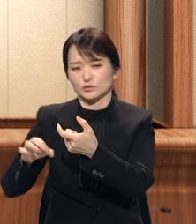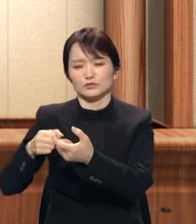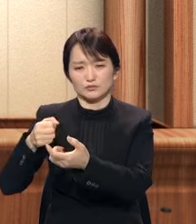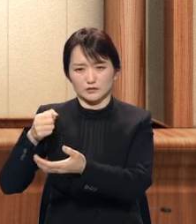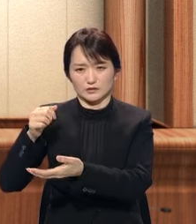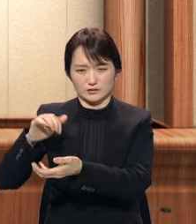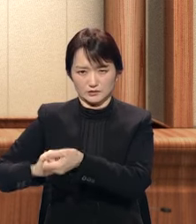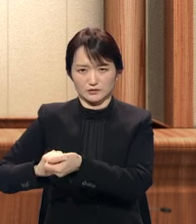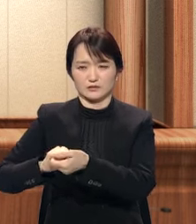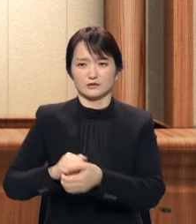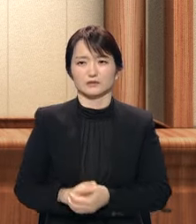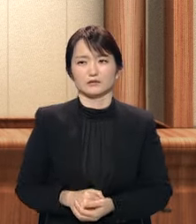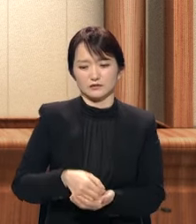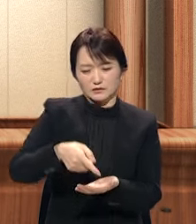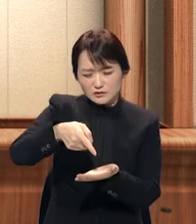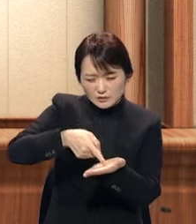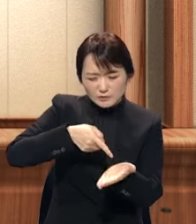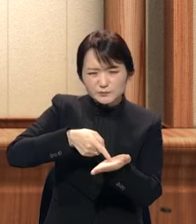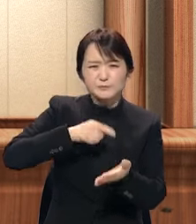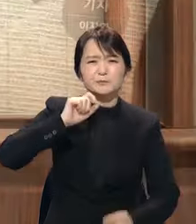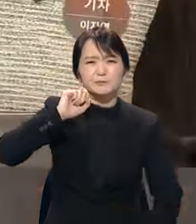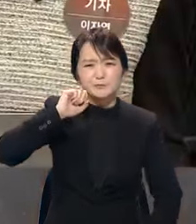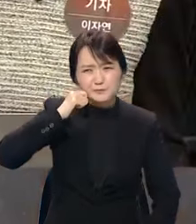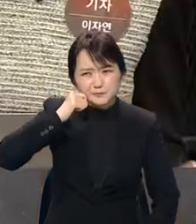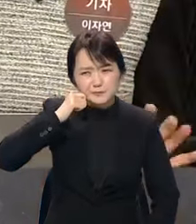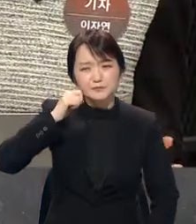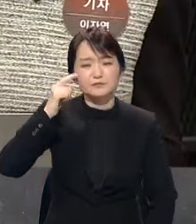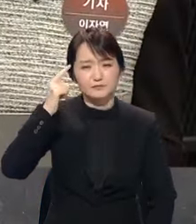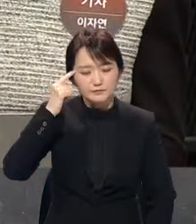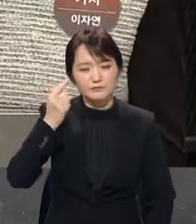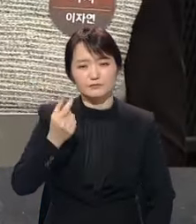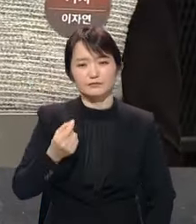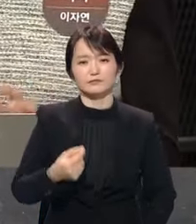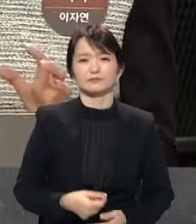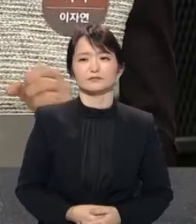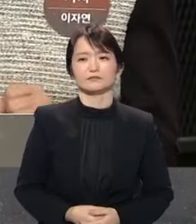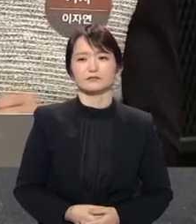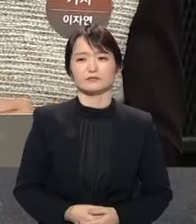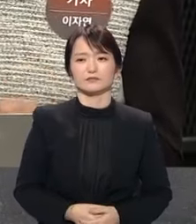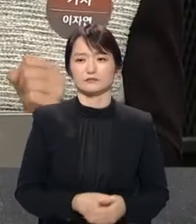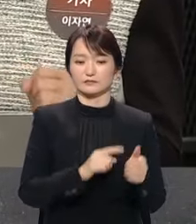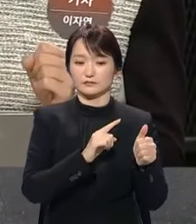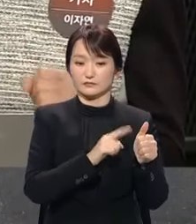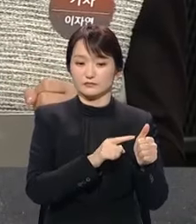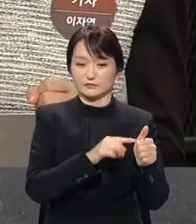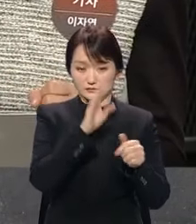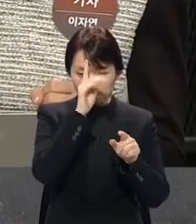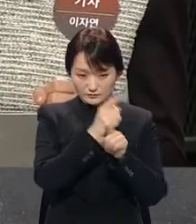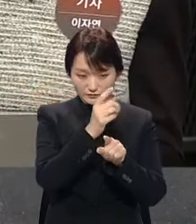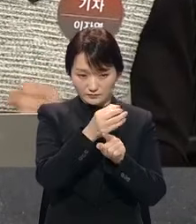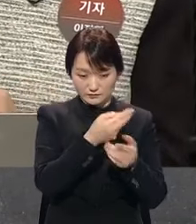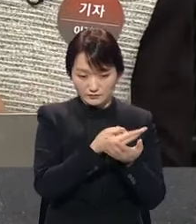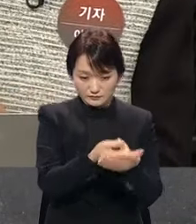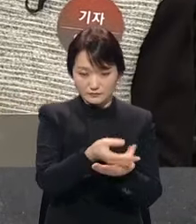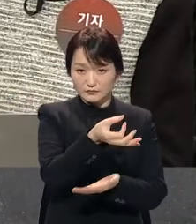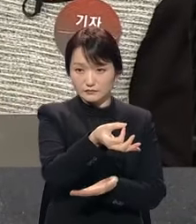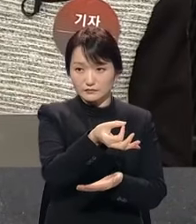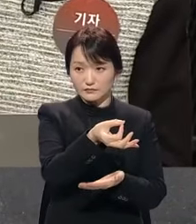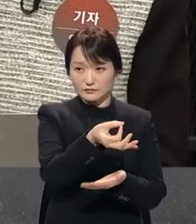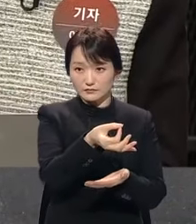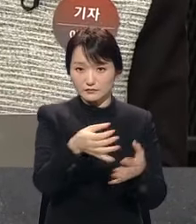했습니다. 이 수술이 애초에 좀 어려운 수술이었다, 이런 부분을 고려를 좀 한 겁니다. 그래서 이 남성이 지출한 치료비, 입원비 같은 것들이